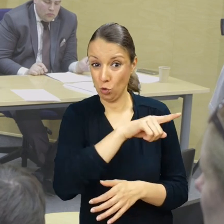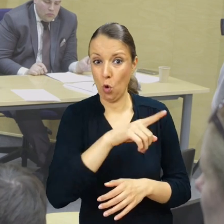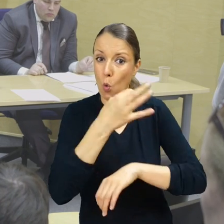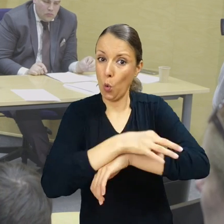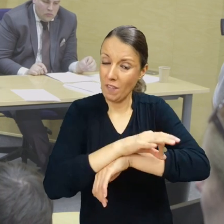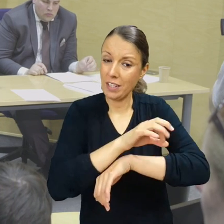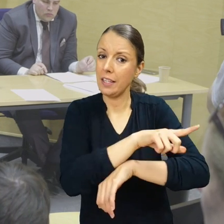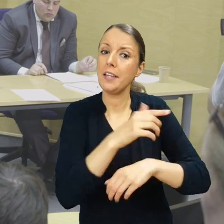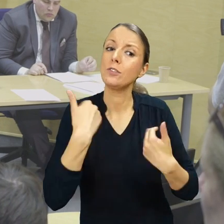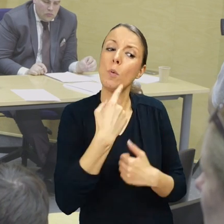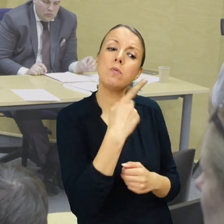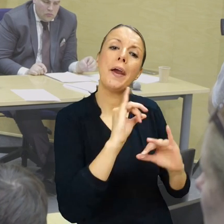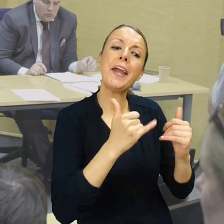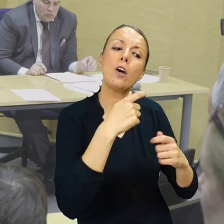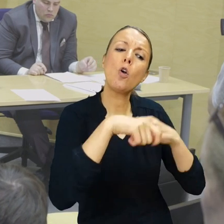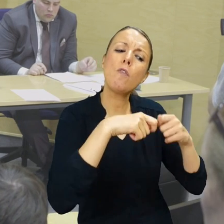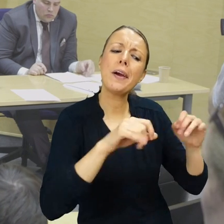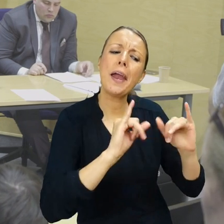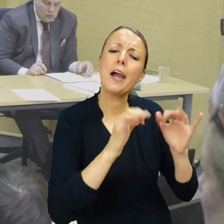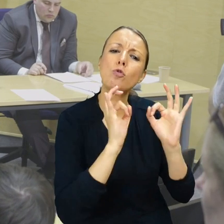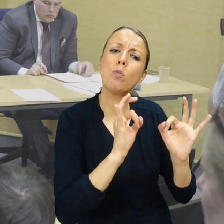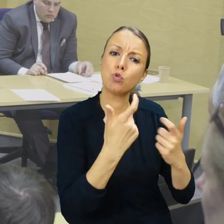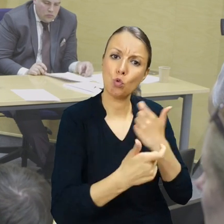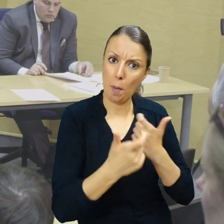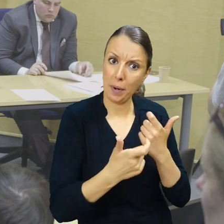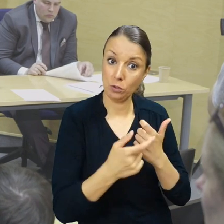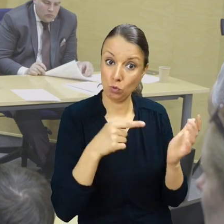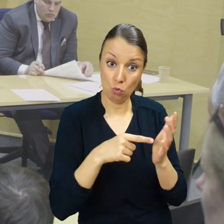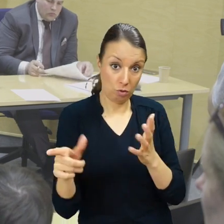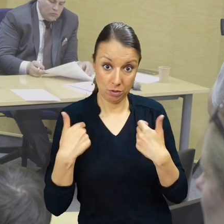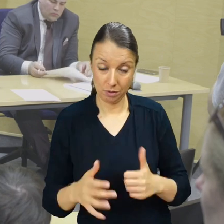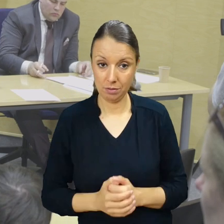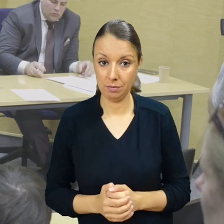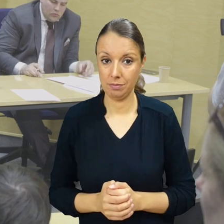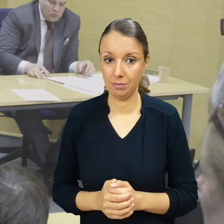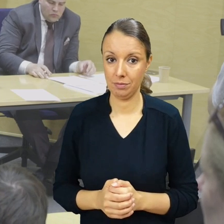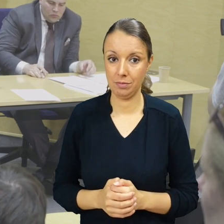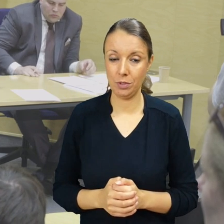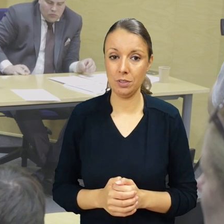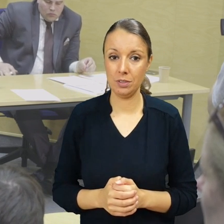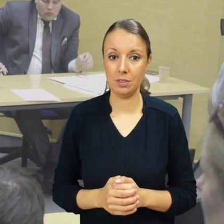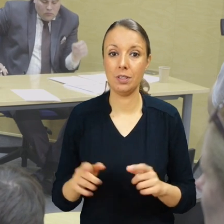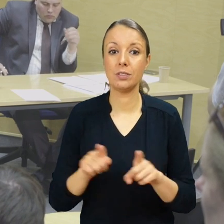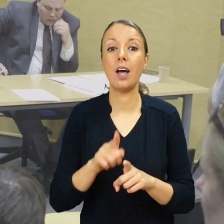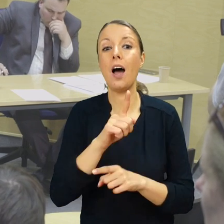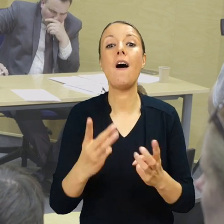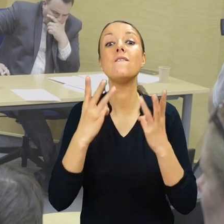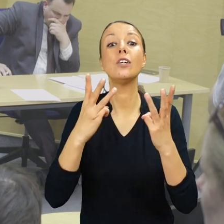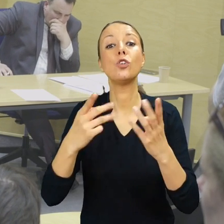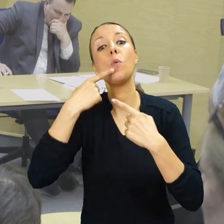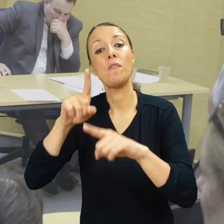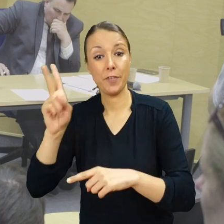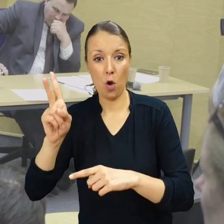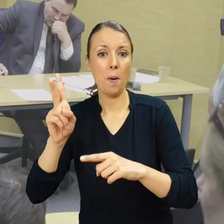zrobić. A pierwszym moim zdaniem jest odpowiedzialnym parlament. I też, żebyście Państwo nie zapominali, bo był powoływany